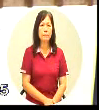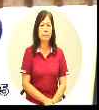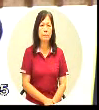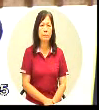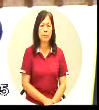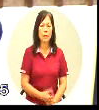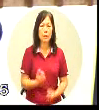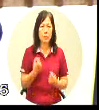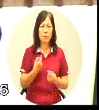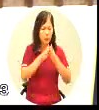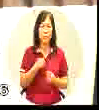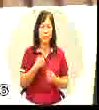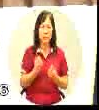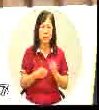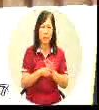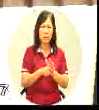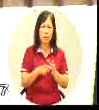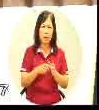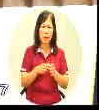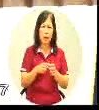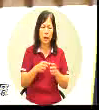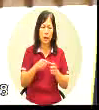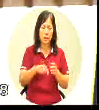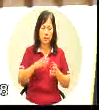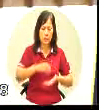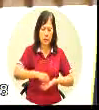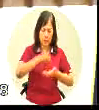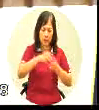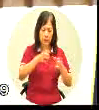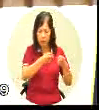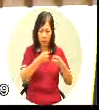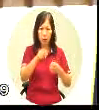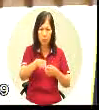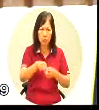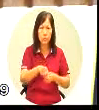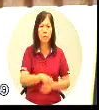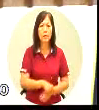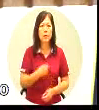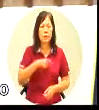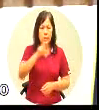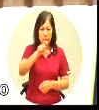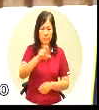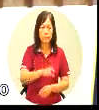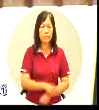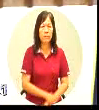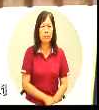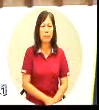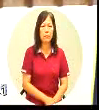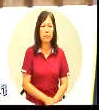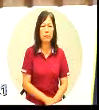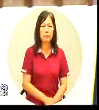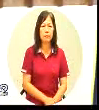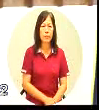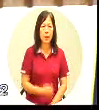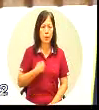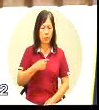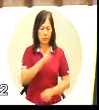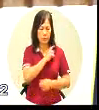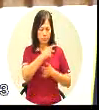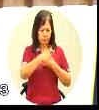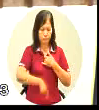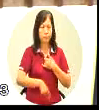我会在议事厅拿出来谈论的议题，我想就我个人而